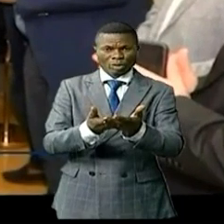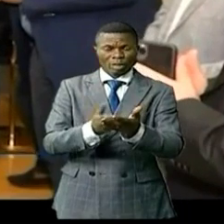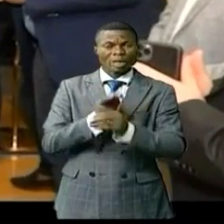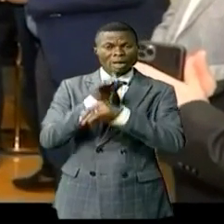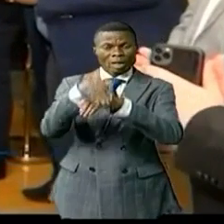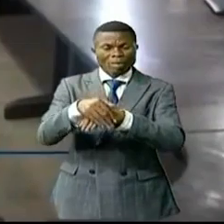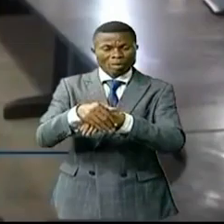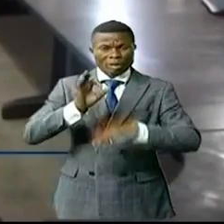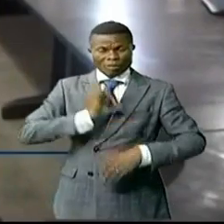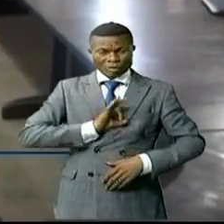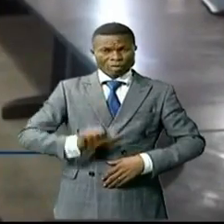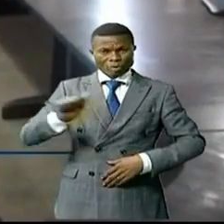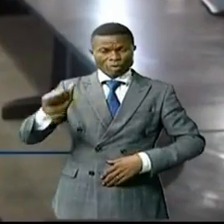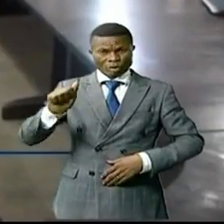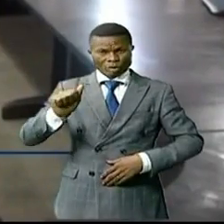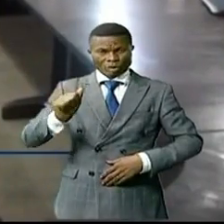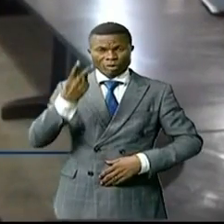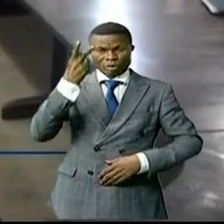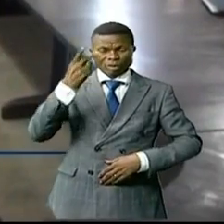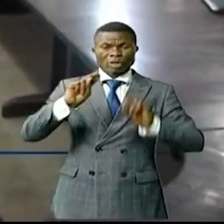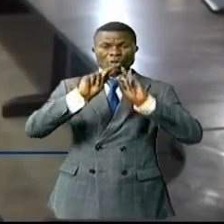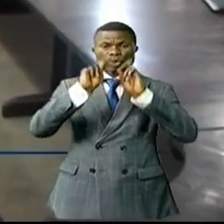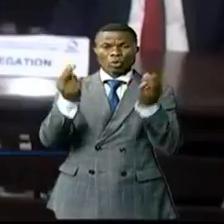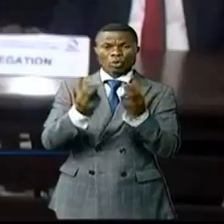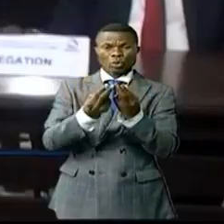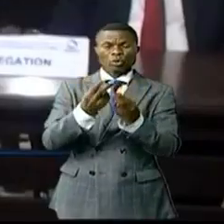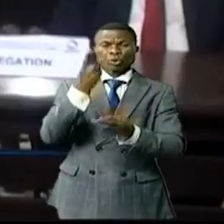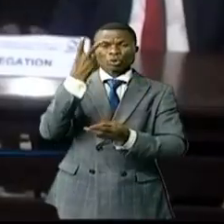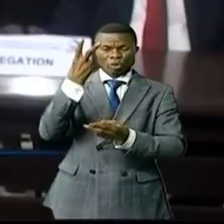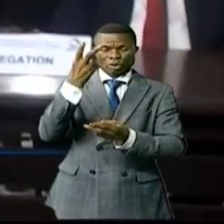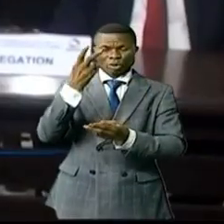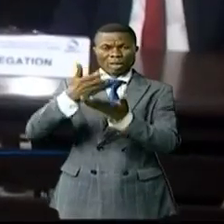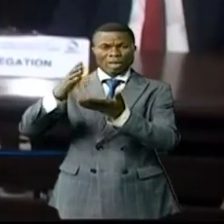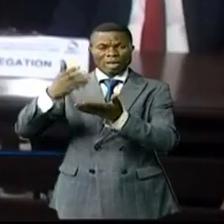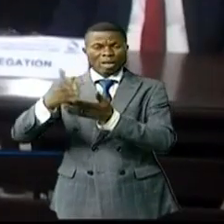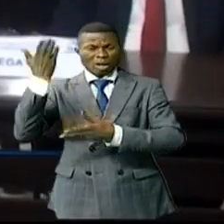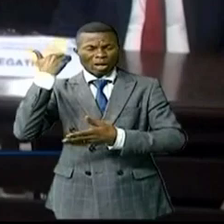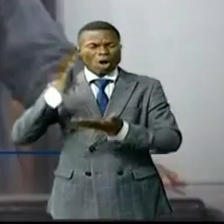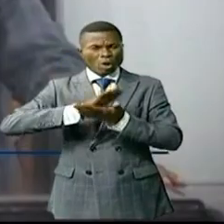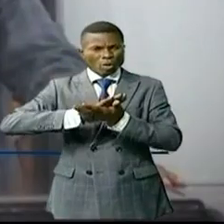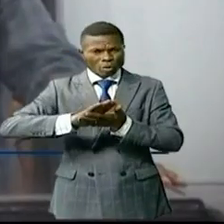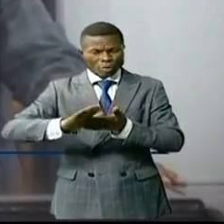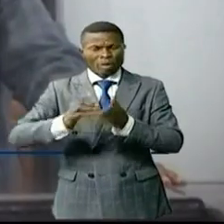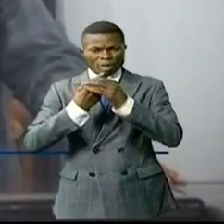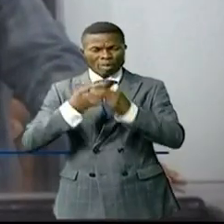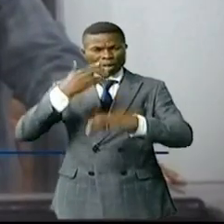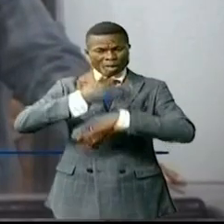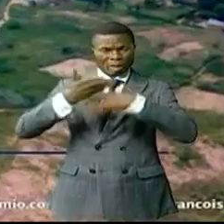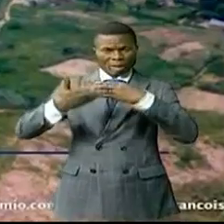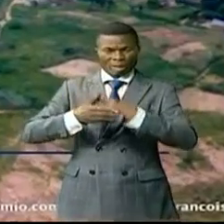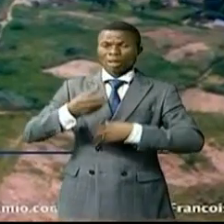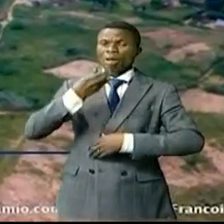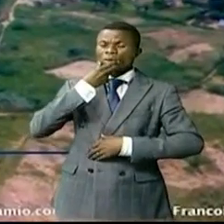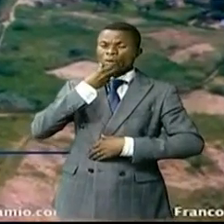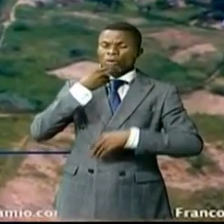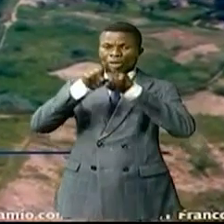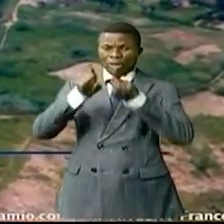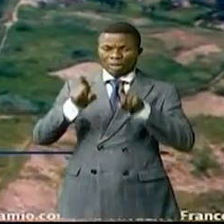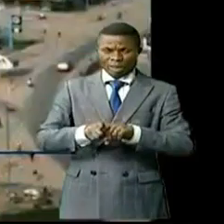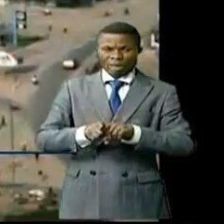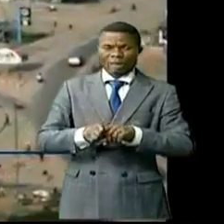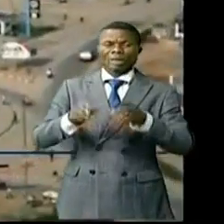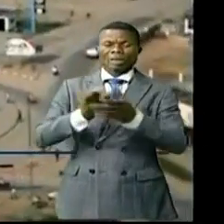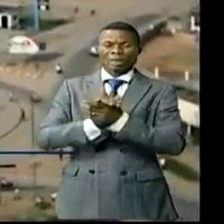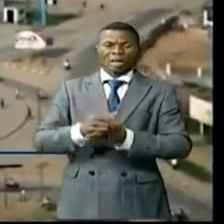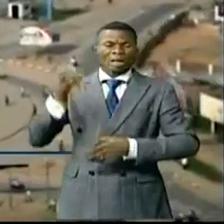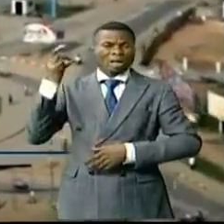implication personnelle, des nouvelles grandes usines de traitement et de distribution d'eau potable seront bientôt construites à Mbujimayi, au Kassai Oriental et